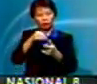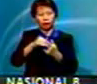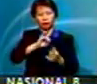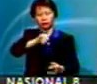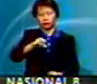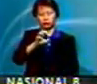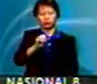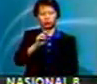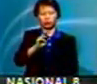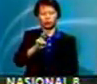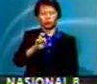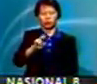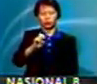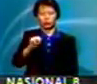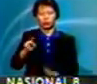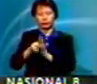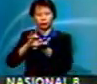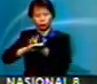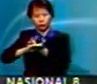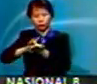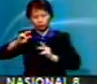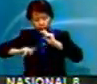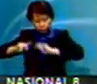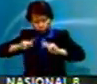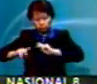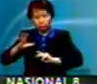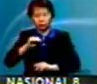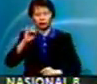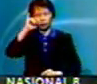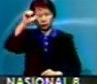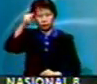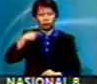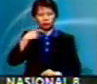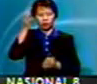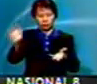jurnal-jurnal perubatan forensik, dan juga insyaAllah kita akan